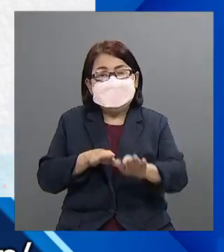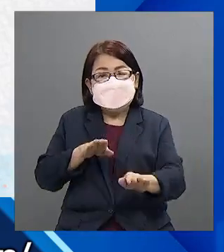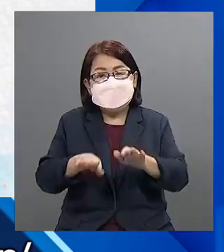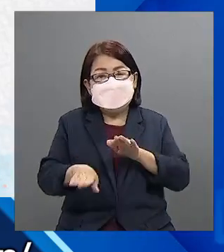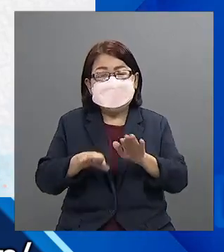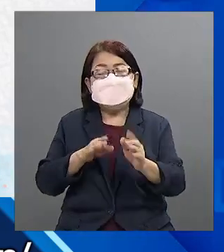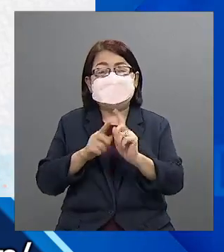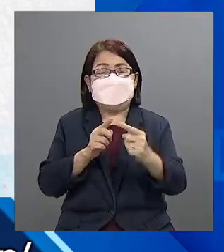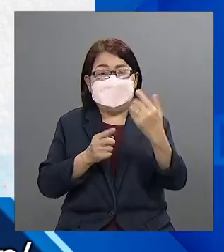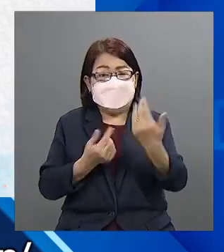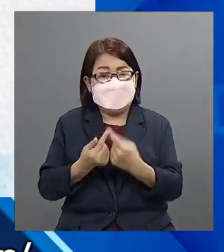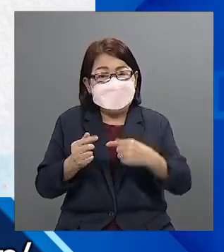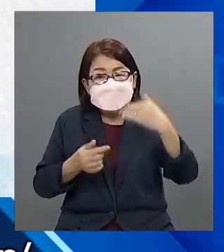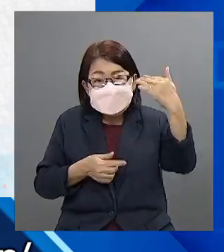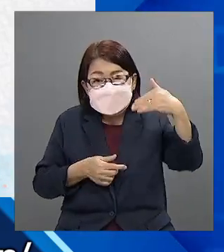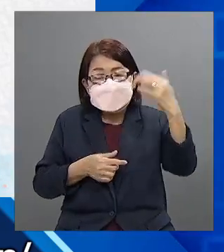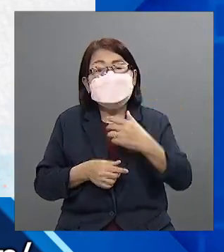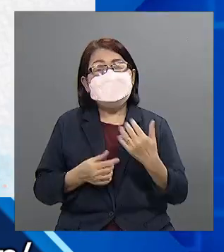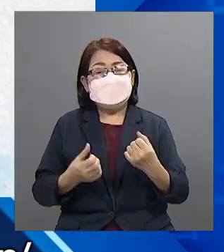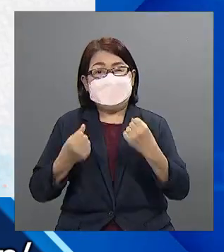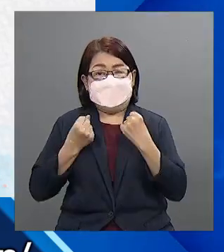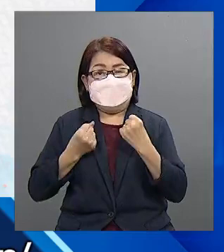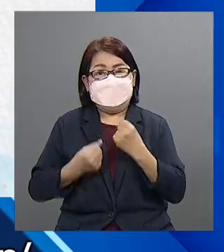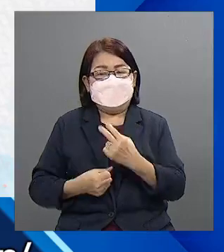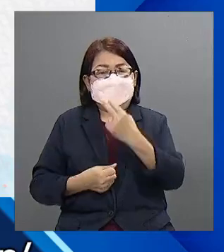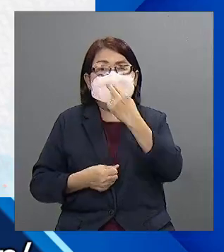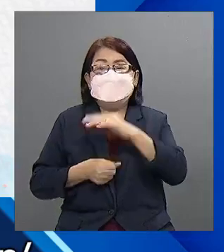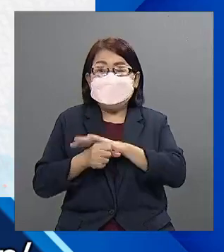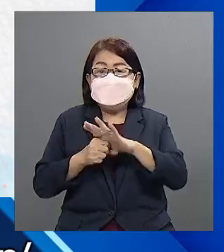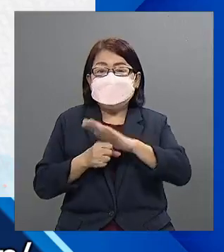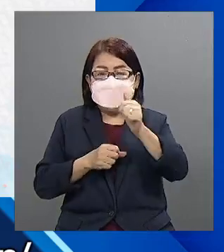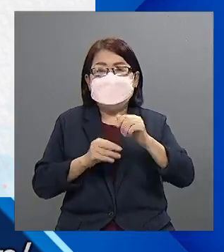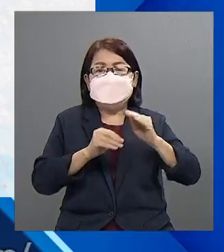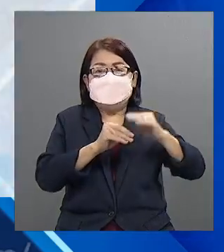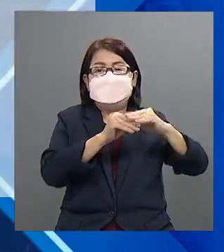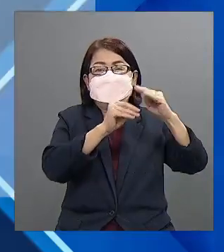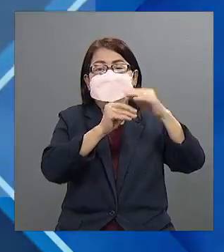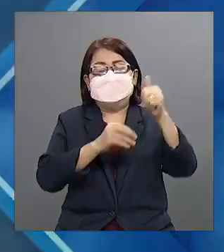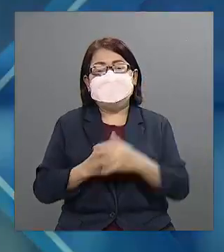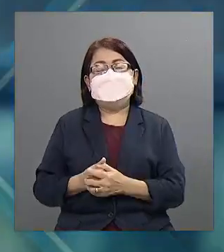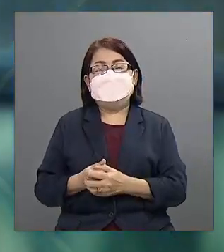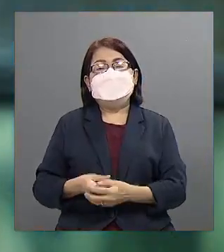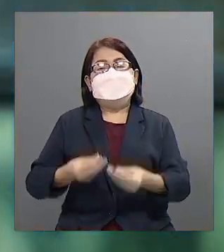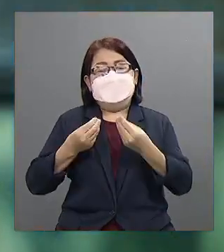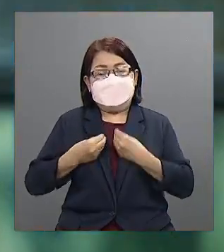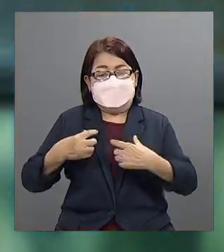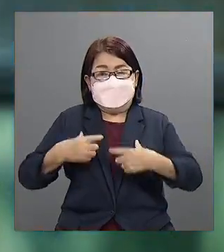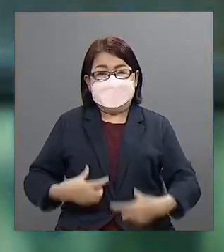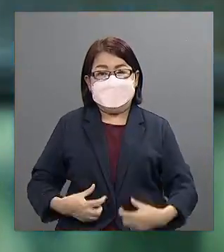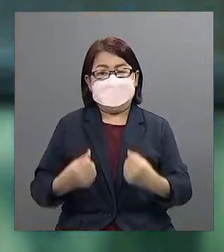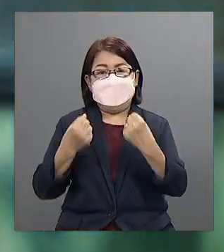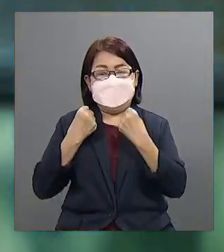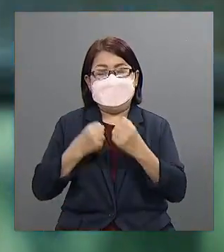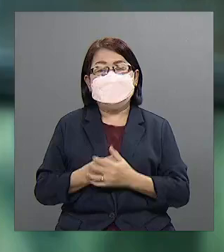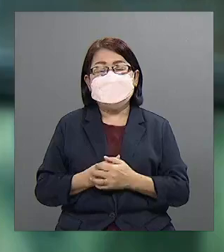แข็งแรงขึ้นเราก็จะค่อยๆเพิ่มระดับความหนักไปอย่างเงี้ยค่ะอันนี้คือเรื่องของการฟื้นฟูปอด จำเป็นไหมคะว่าทุกคนจะต้อง